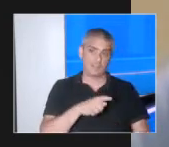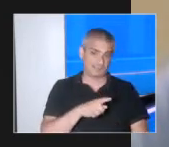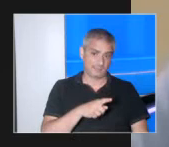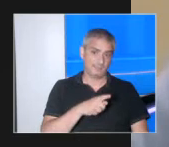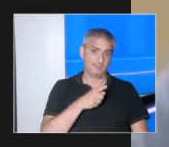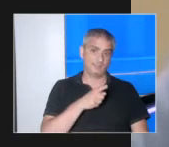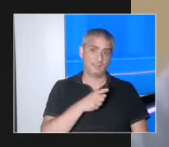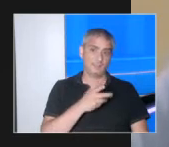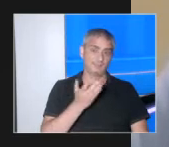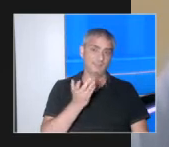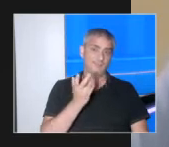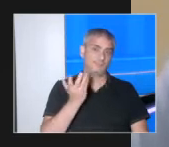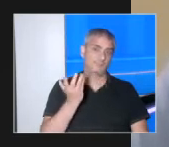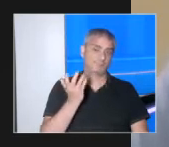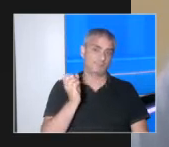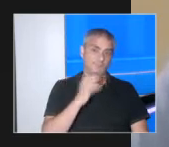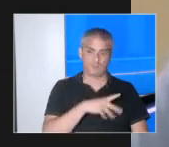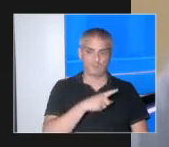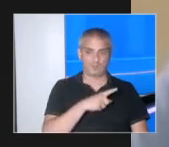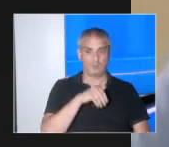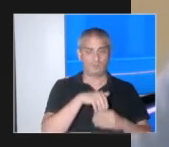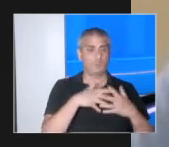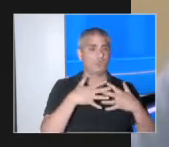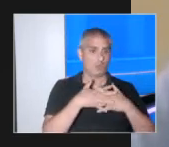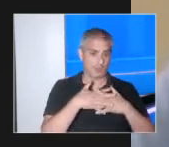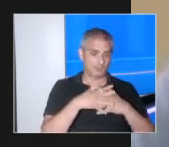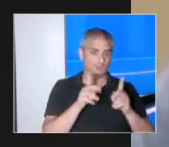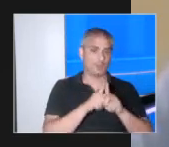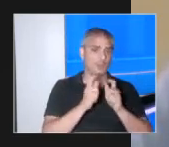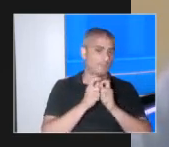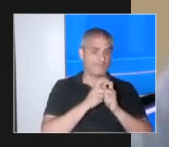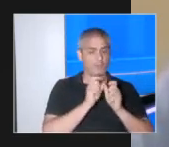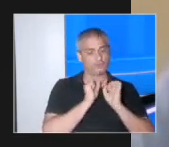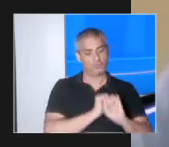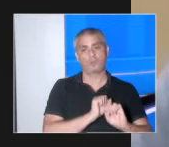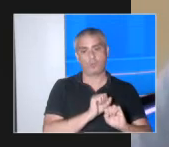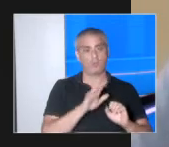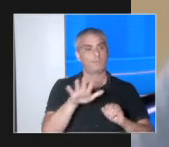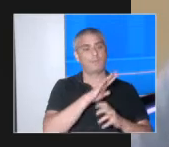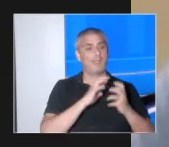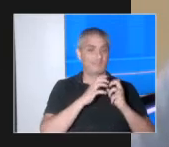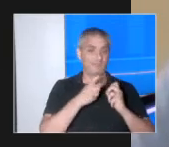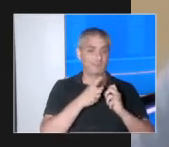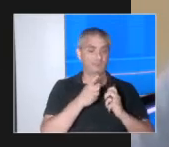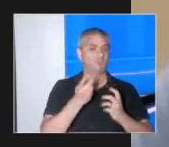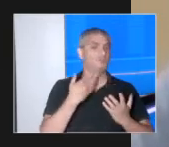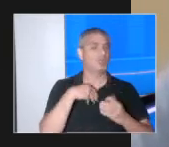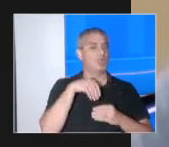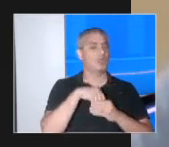זה בעצם לבוא מתוך הקואליציה, לאותן מפלגות שתומכות במרחב הכפרי, שהקולות